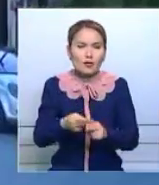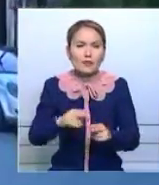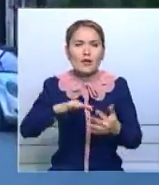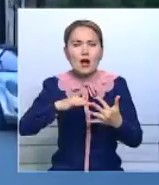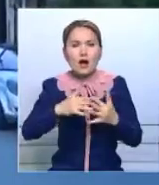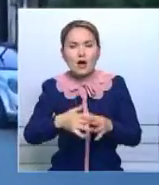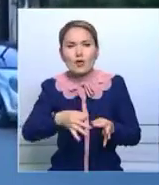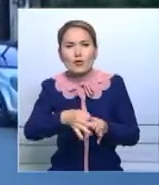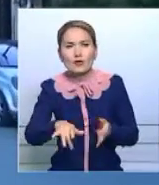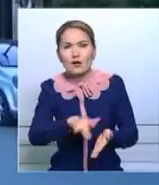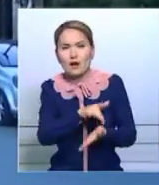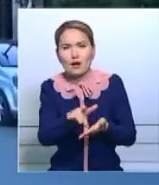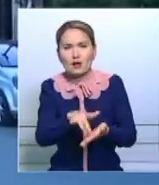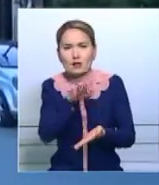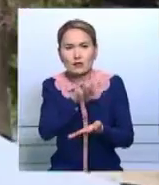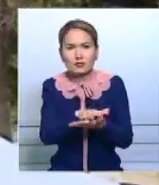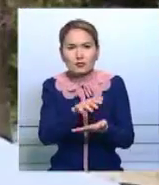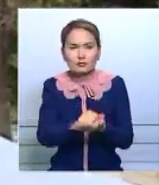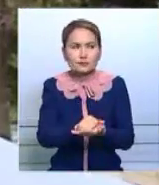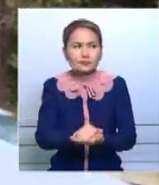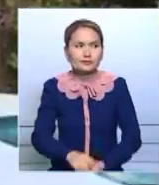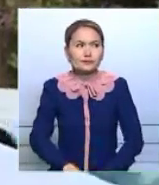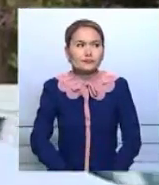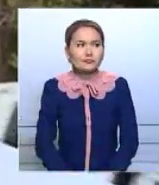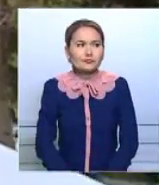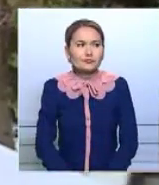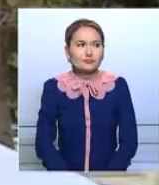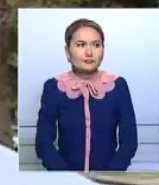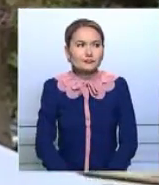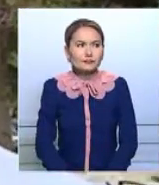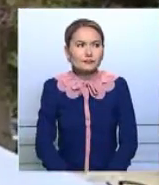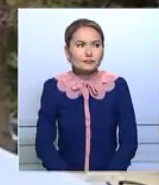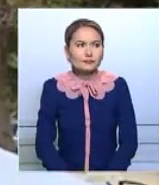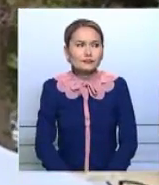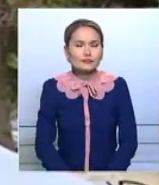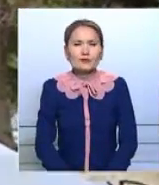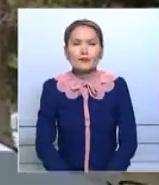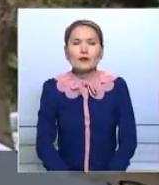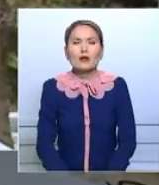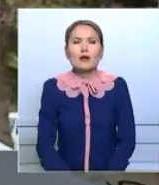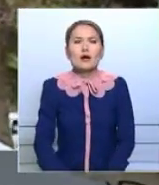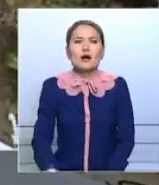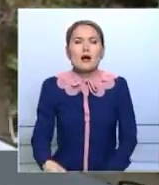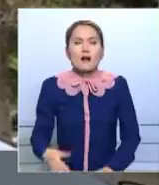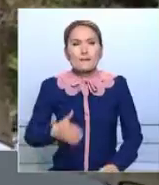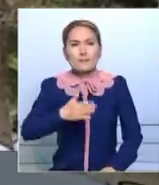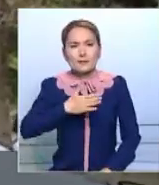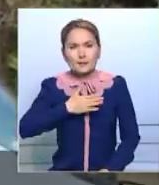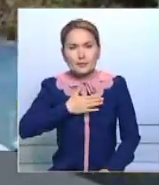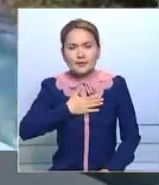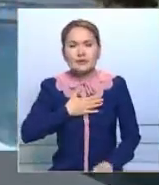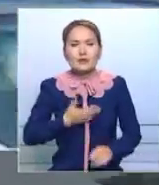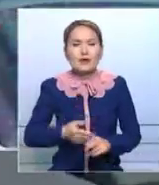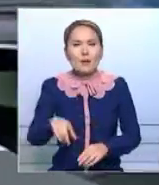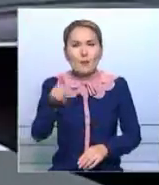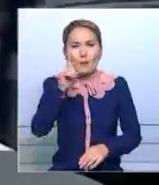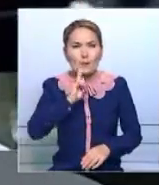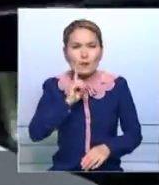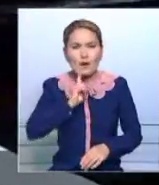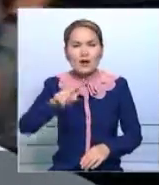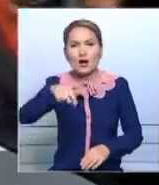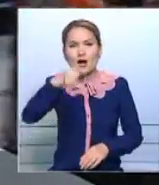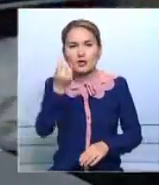ауданы минометпен атқыланған екен. Шын мәнісінде оғытпау тәртібі сақталып жатқан жоқ. Өйткені мұнда күн